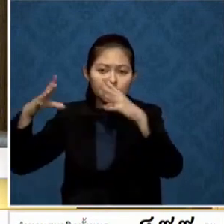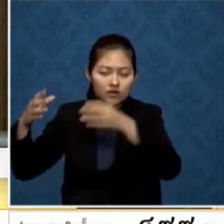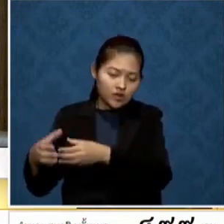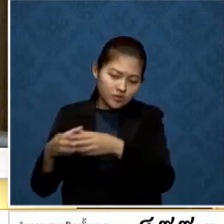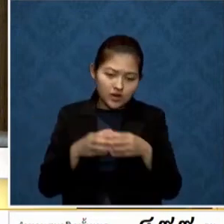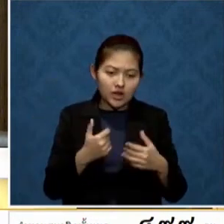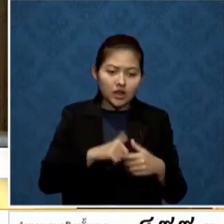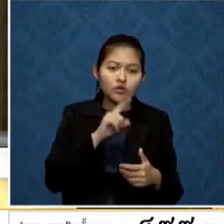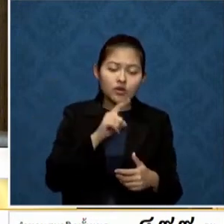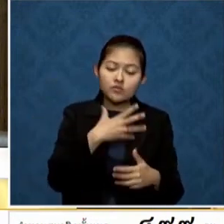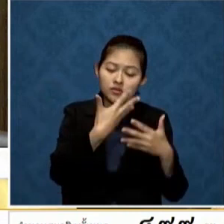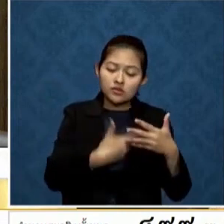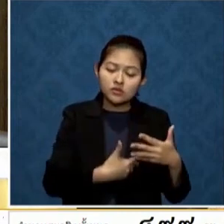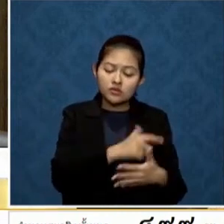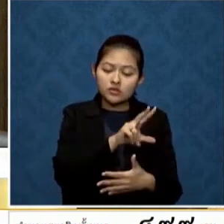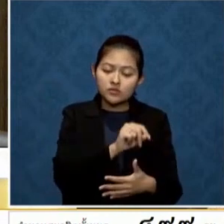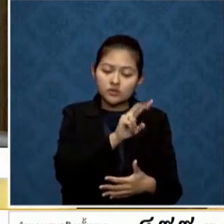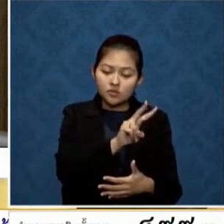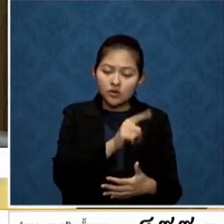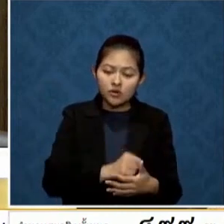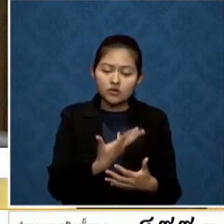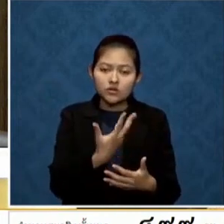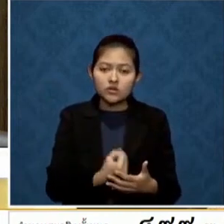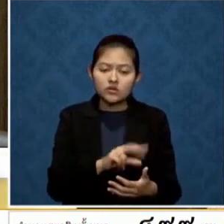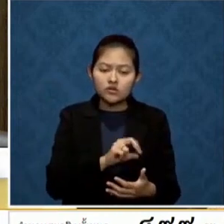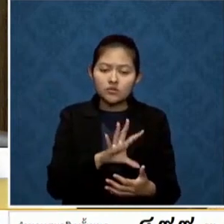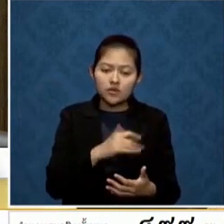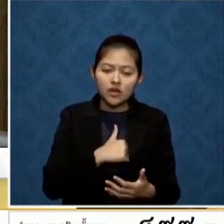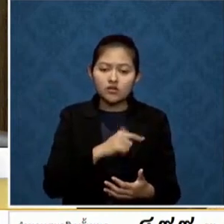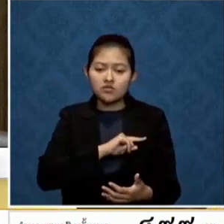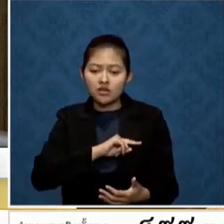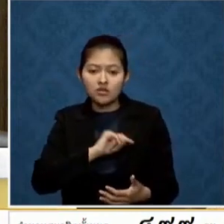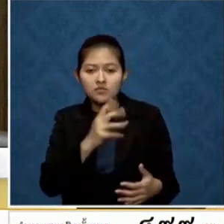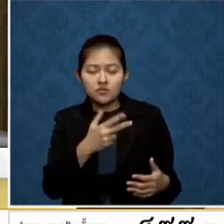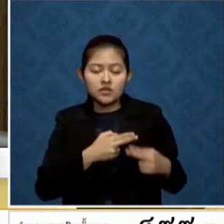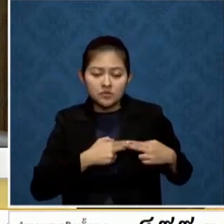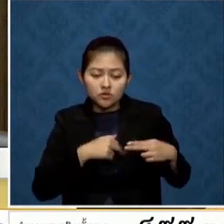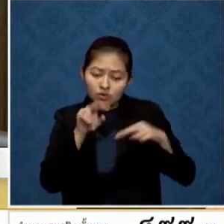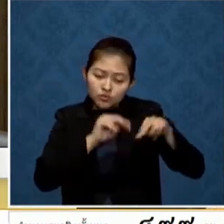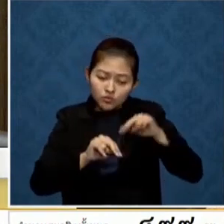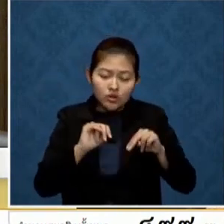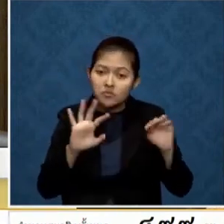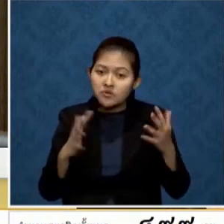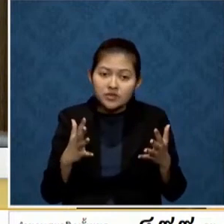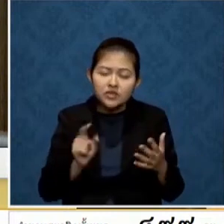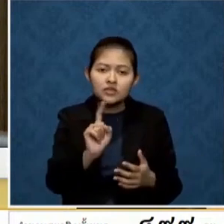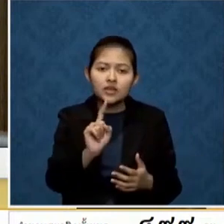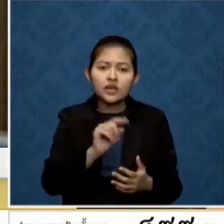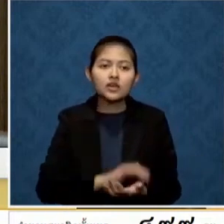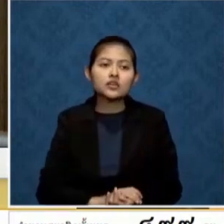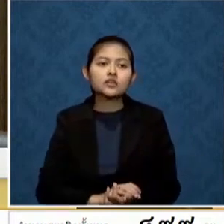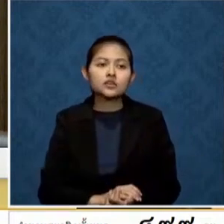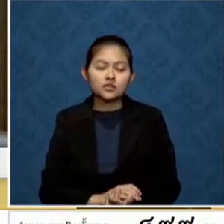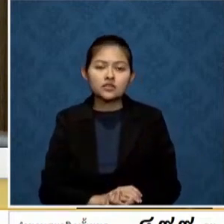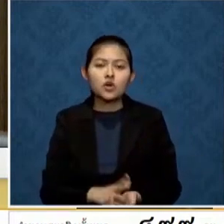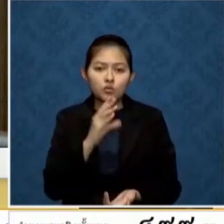ว่าอีก 32คณะจาก 35คณะนั้นเนี่ยไม่มีบทบาทหรือไม่มีความรับผิดชอบในการตรวจสอบการทุจริตเลยหรือครับก็ต้องเรียน